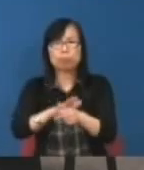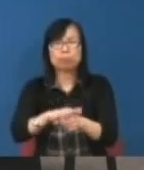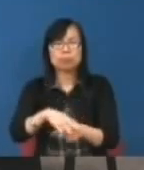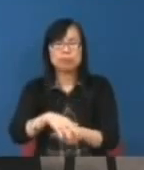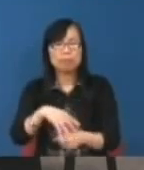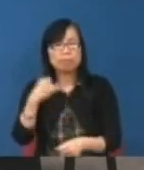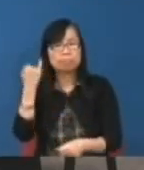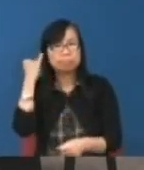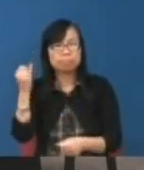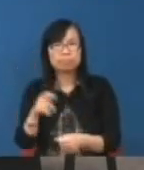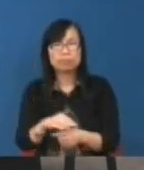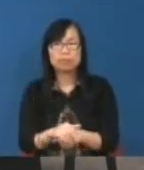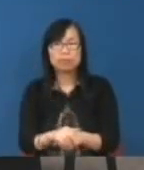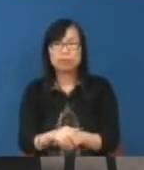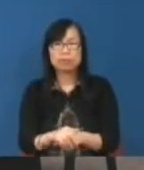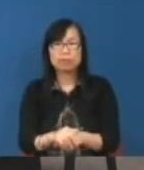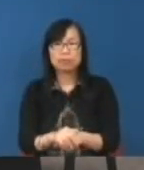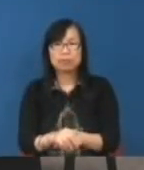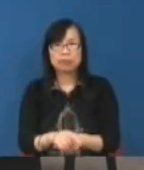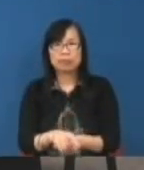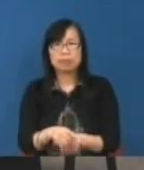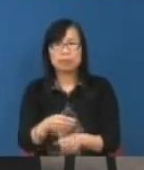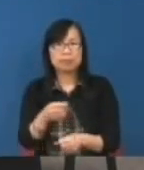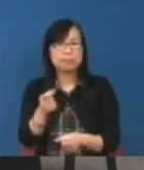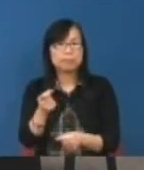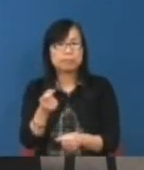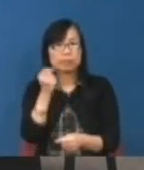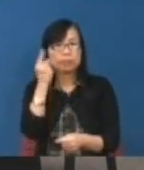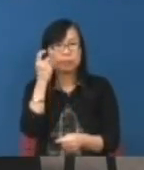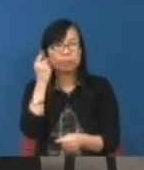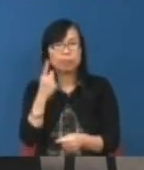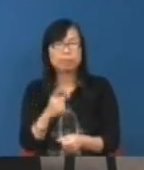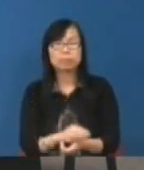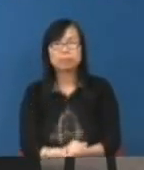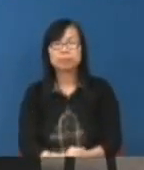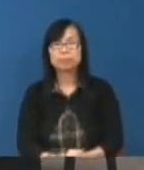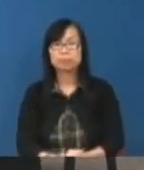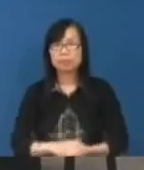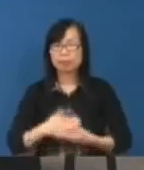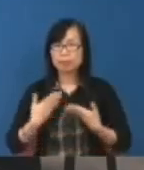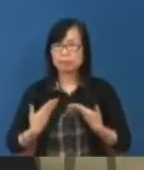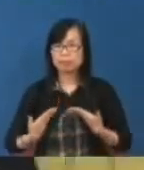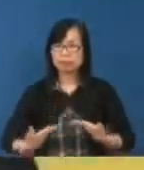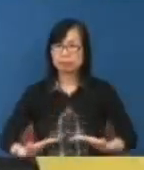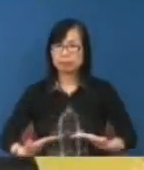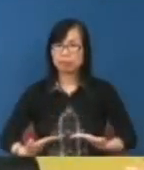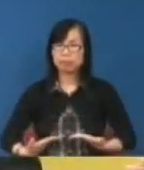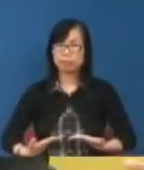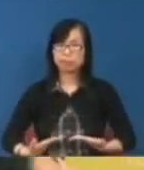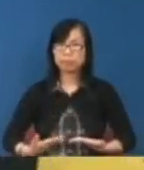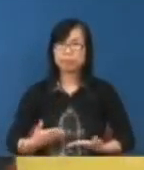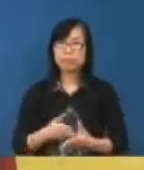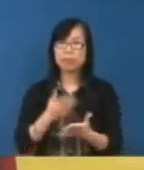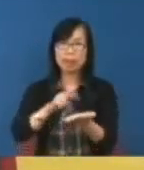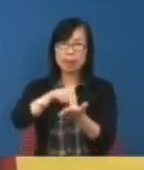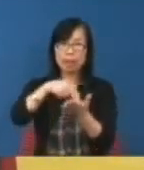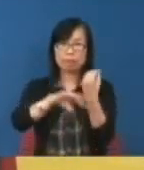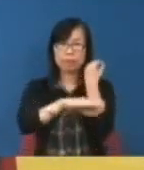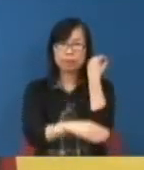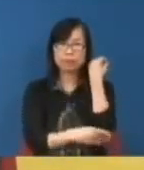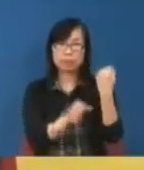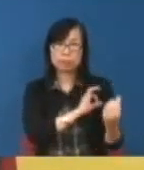真係係完全係匪夷所思嘅。嘢咁即係而家，因為我哋嗰個立法議會話聽講